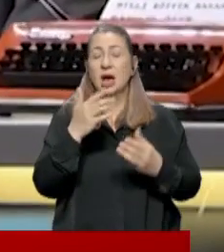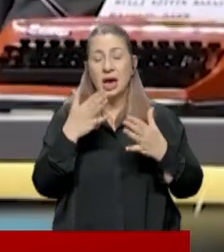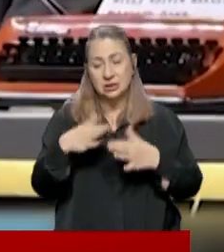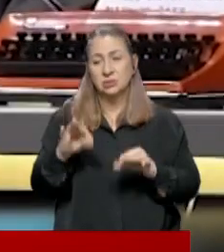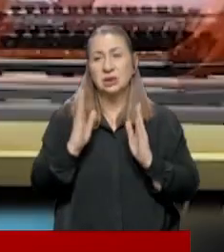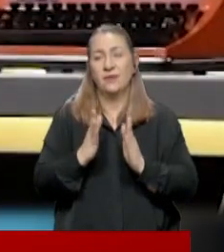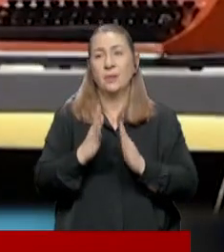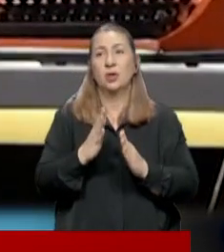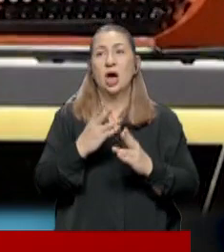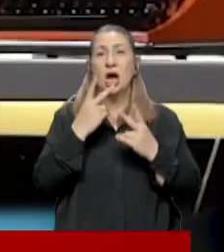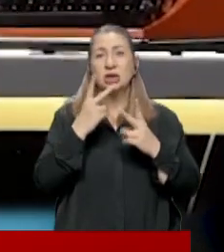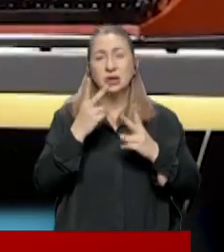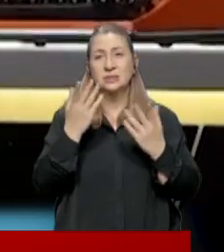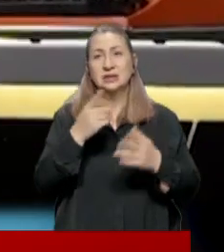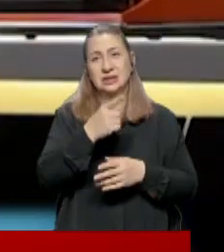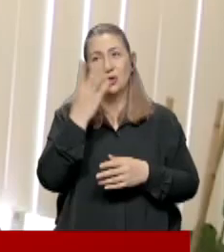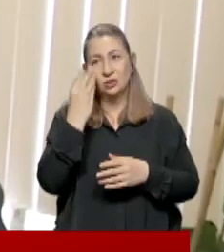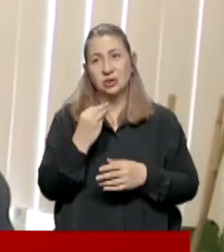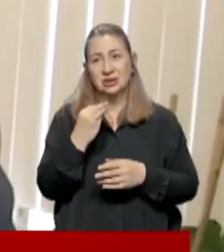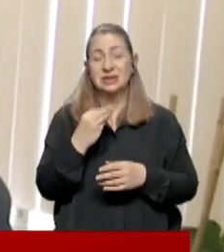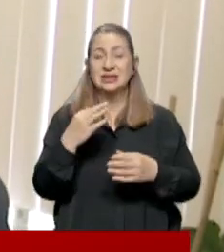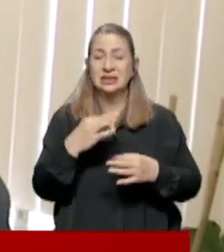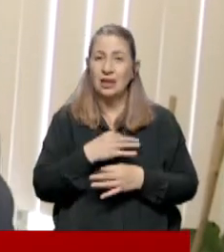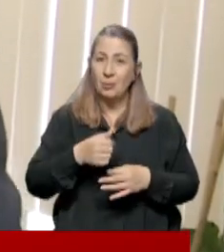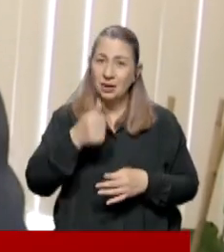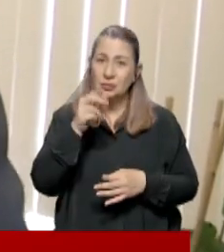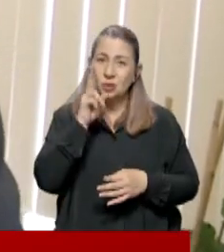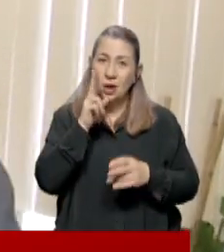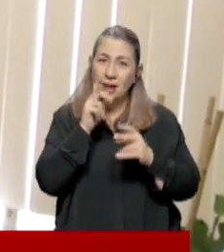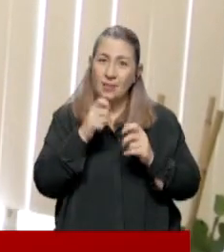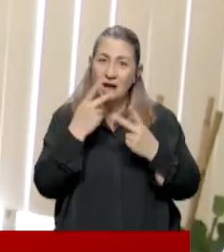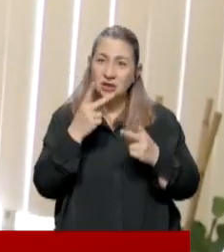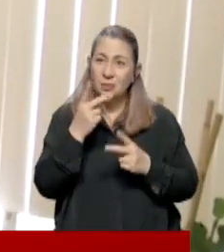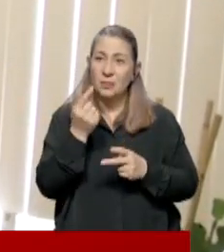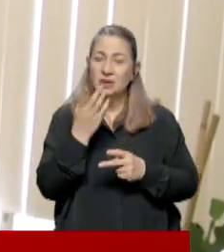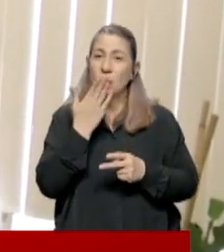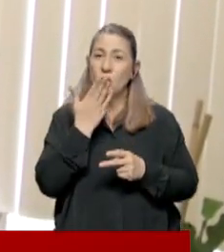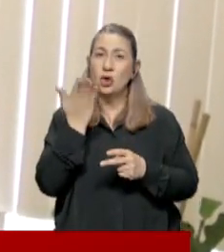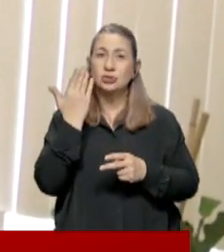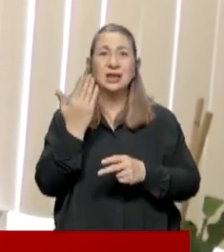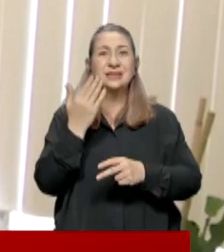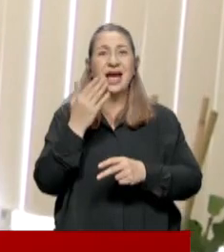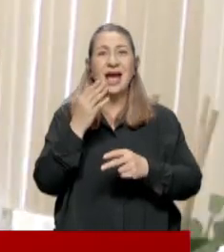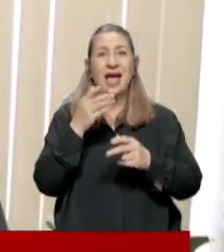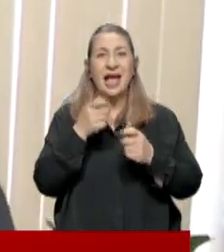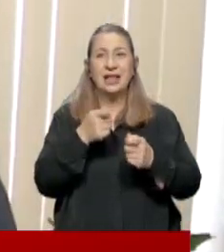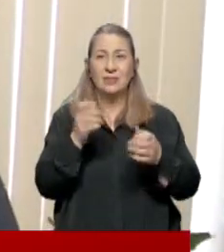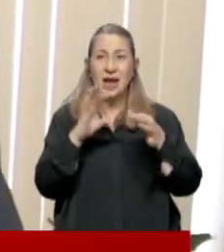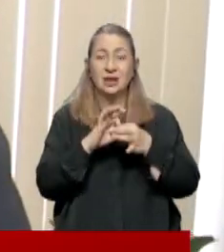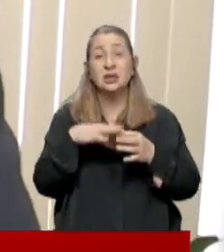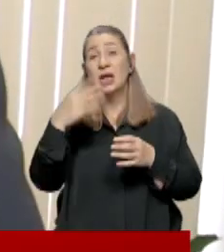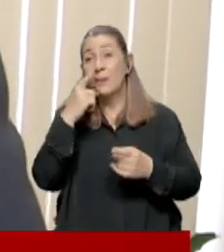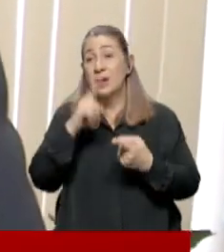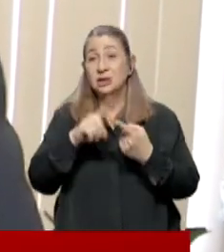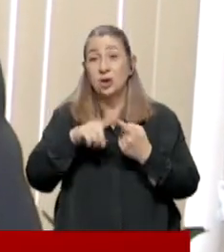hazırlıklarımız devam ediyor açıkladığımız zaman siz döneceksiniz Sayın Bakanı yaptığı son açıklama biraz da okul öncesi eğitimle alakalı diğer